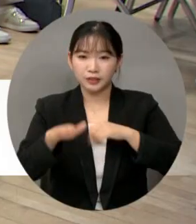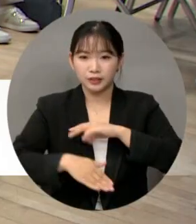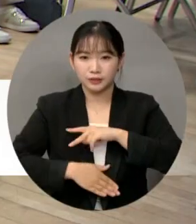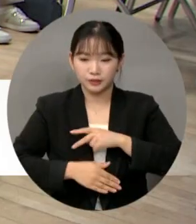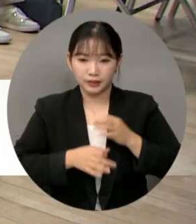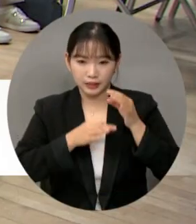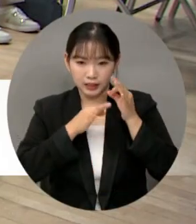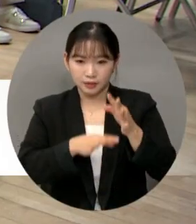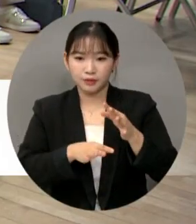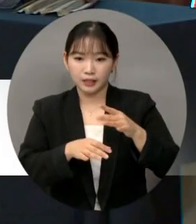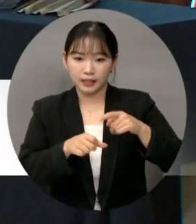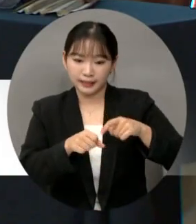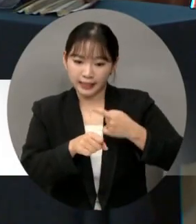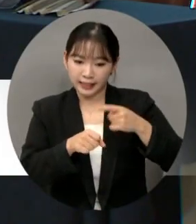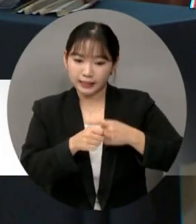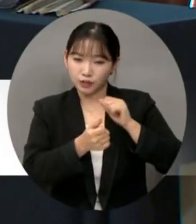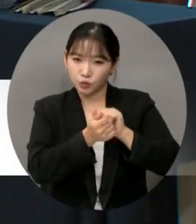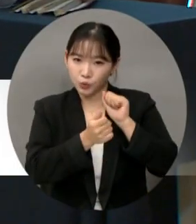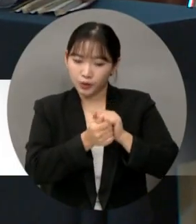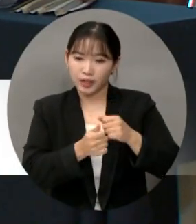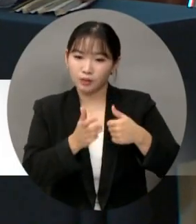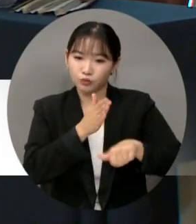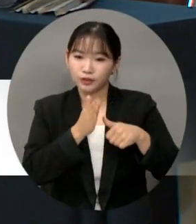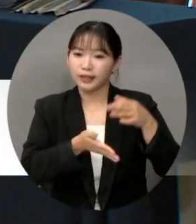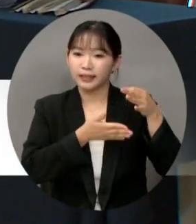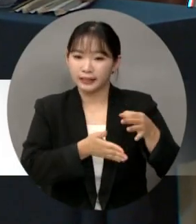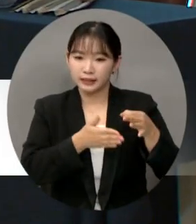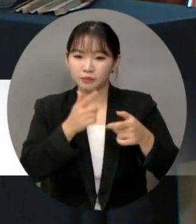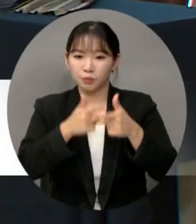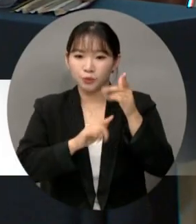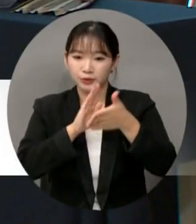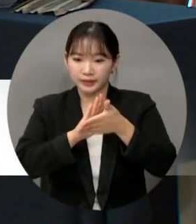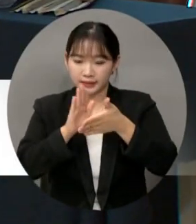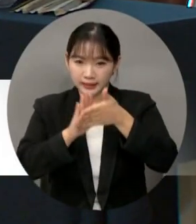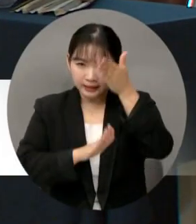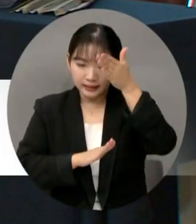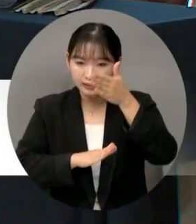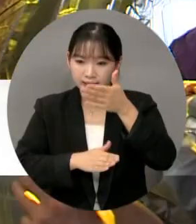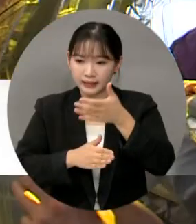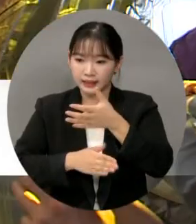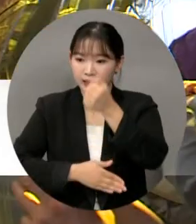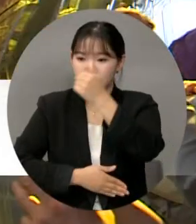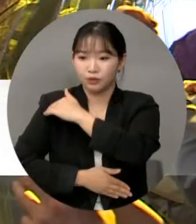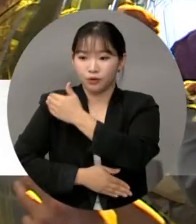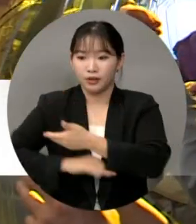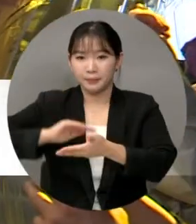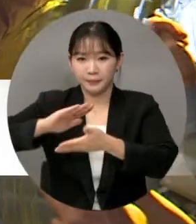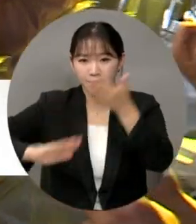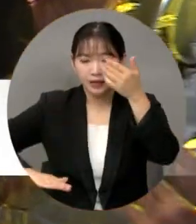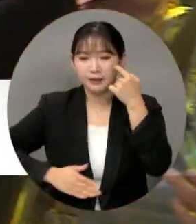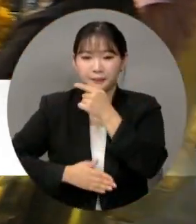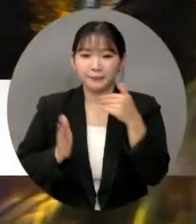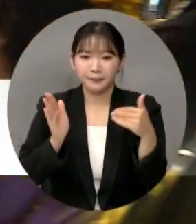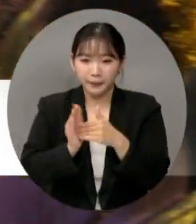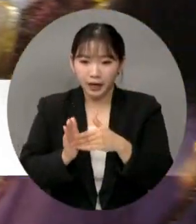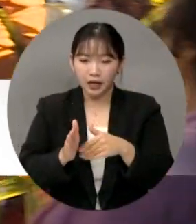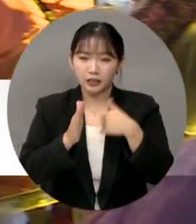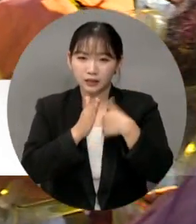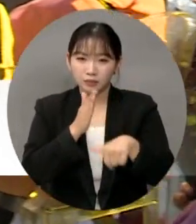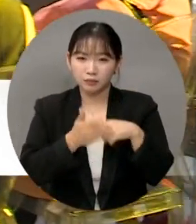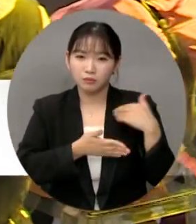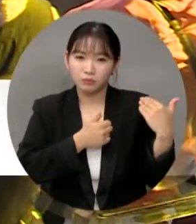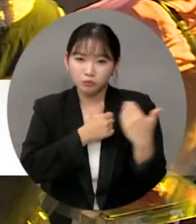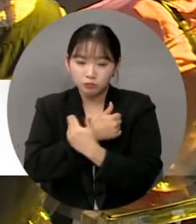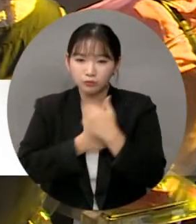작품의 가치와 목포시로 소유권이 이전된 사실을 확인했고 이를 통해 작품의 보존과 활용 대책을